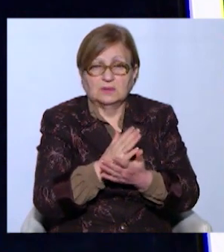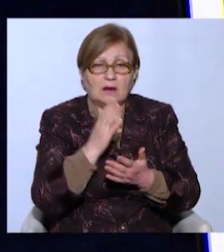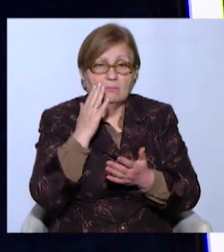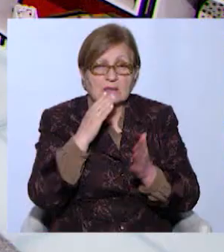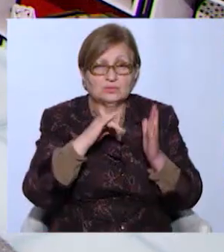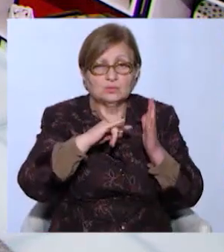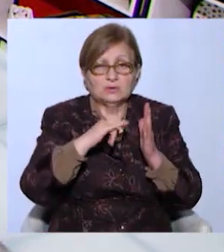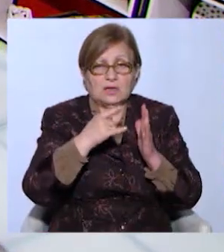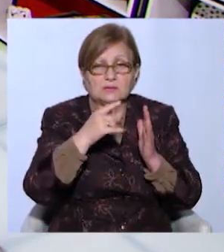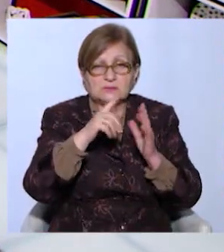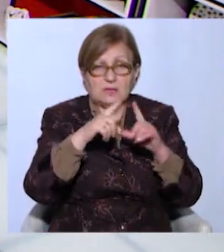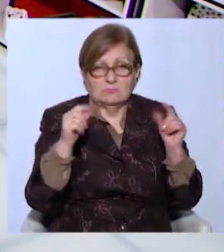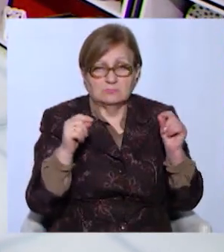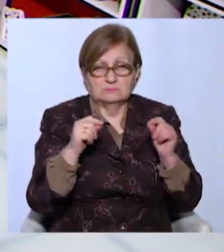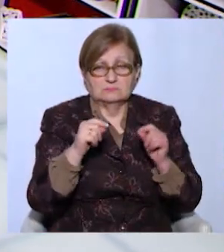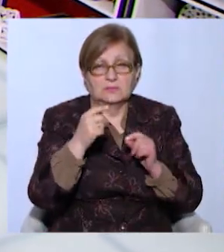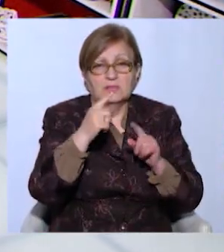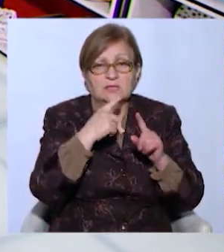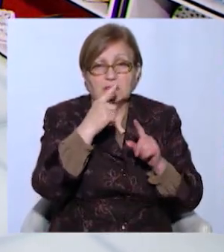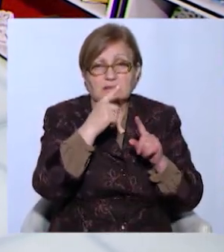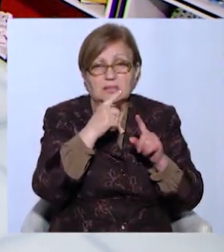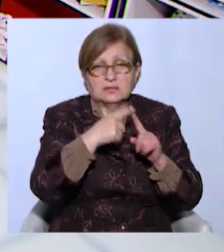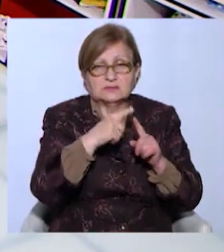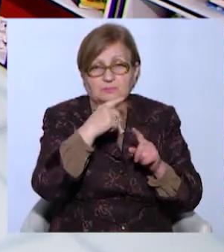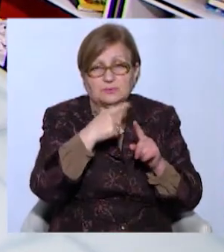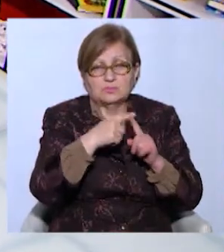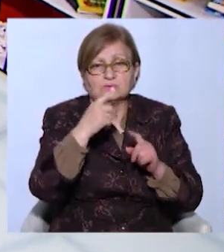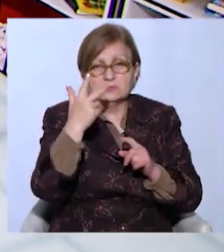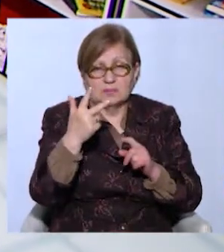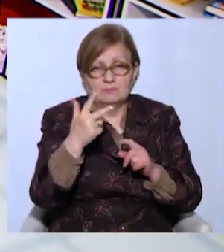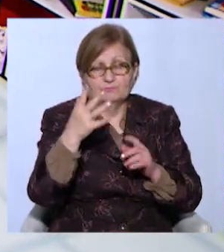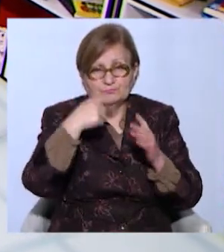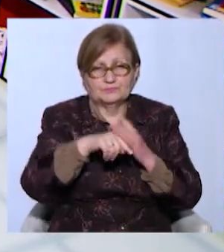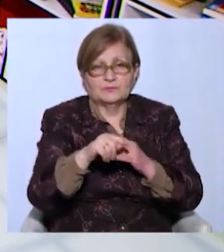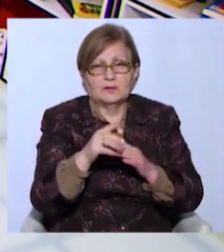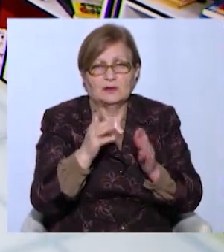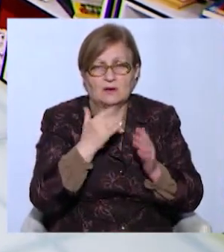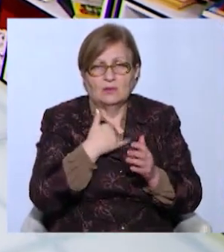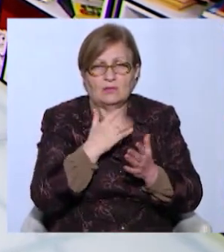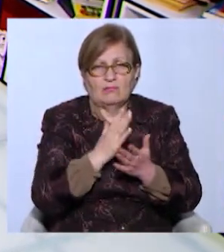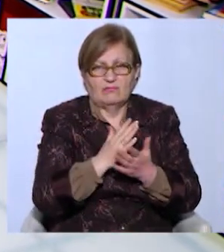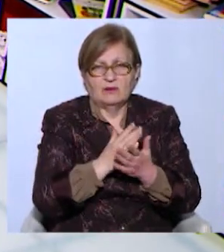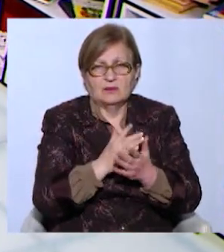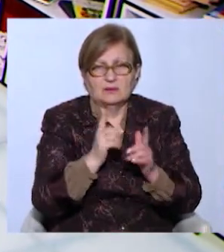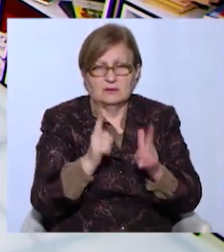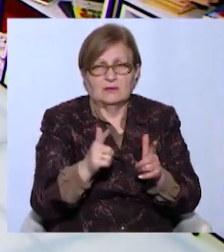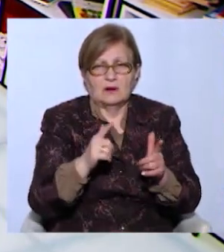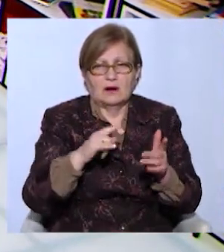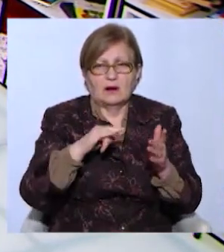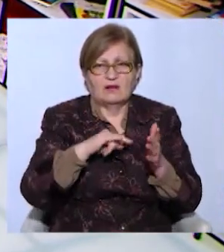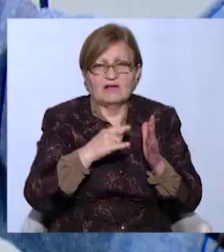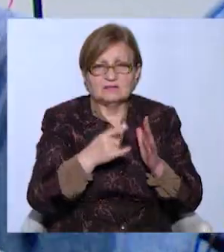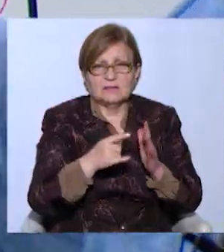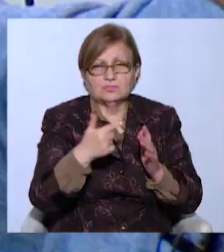მართკუთხა სამკუთხედი კათეტებით x+3 და x+2, ჰიპოტენუზით 5 და გვაქვს აი ესეთი კვადრატული განტოლება,